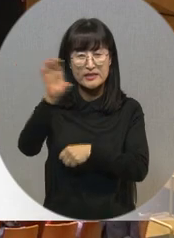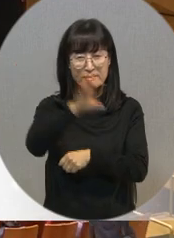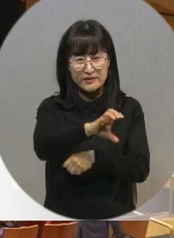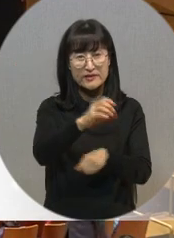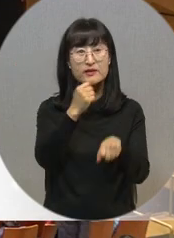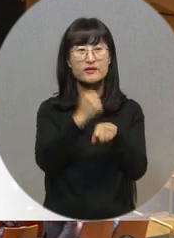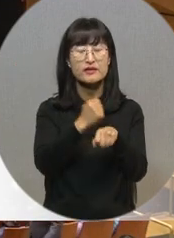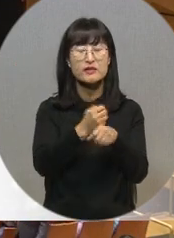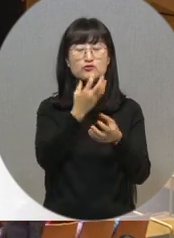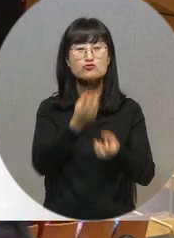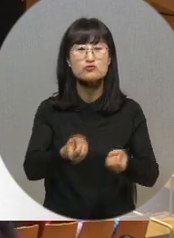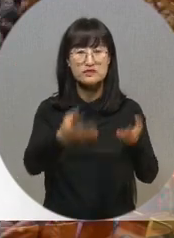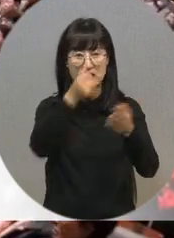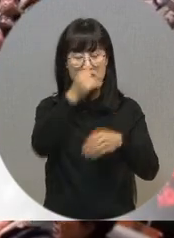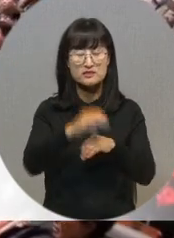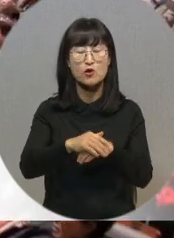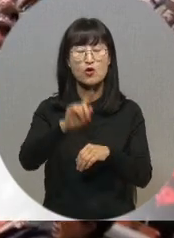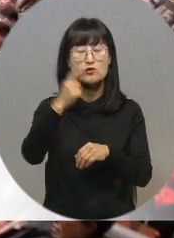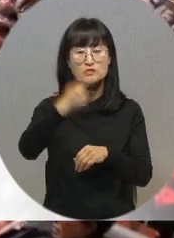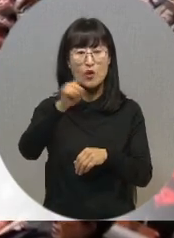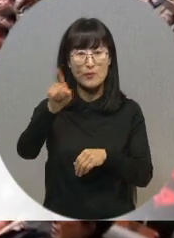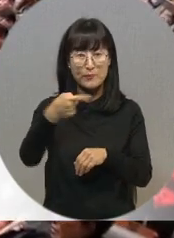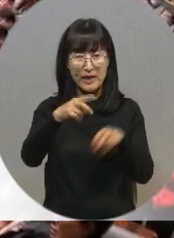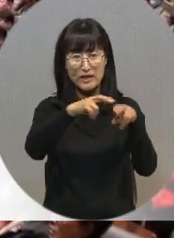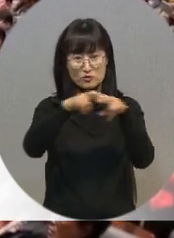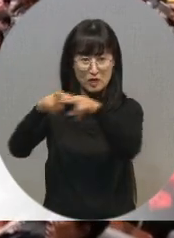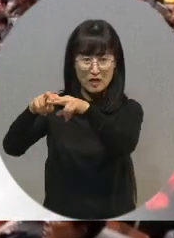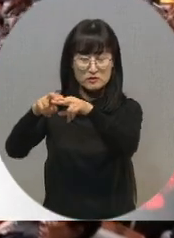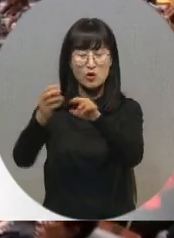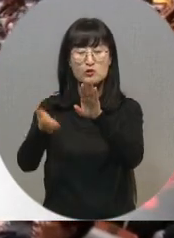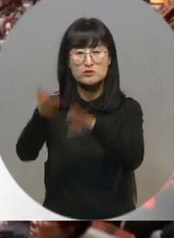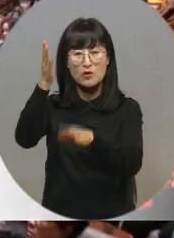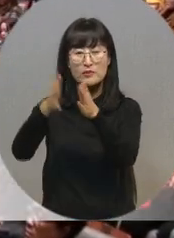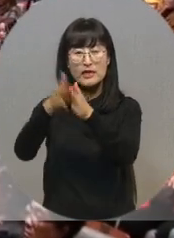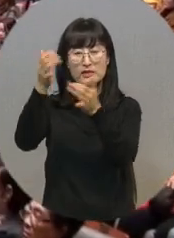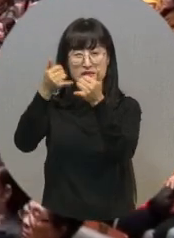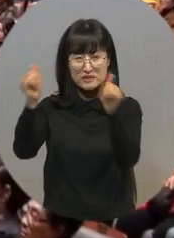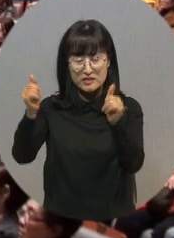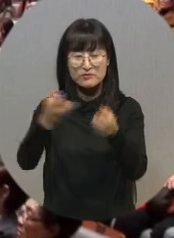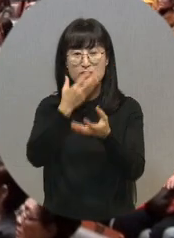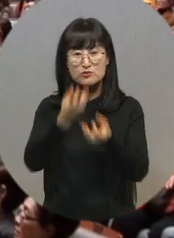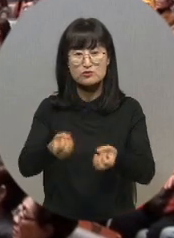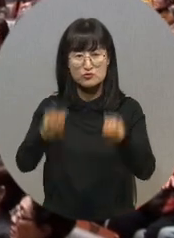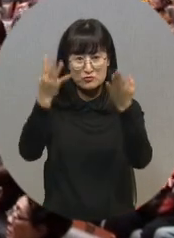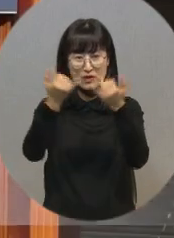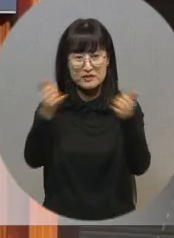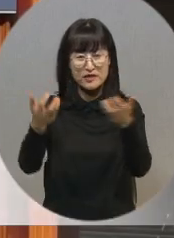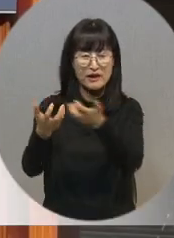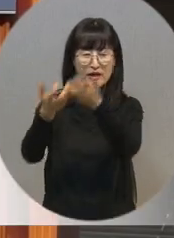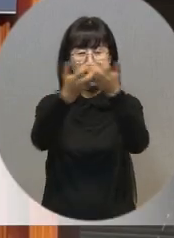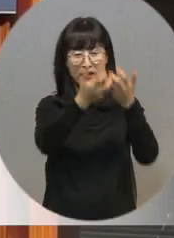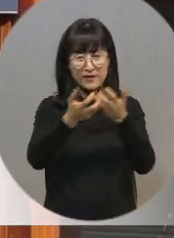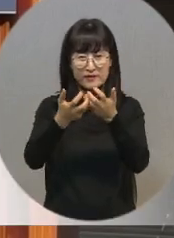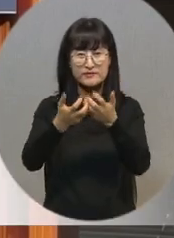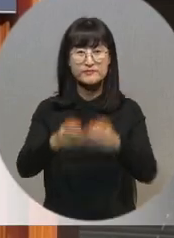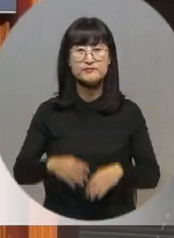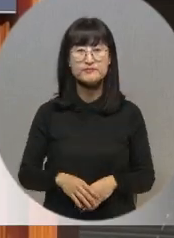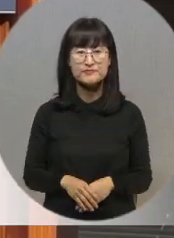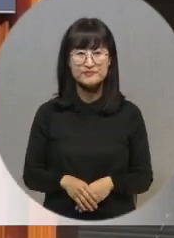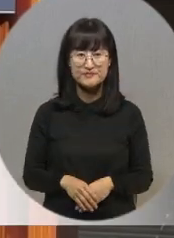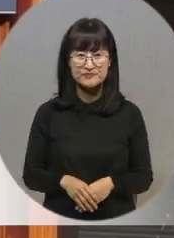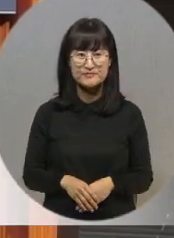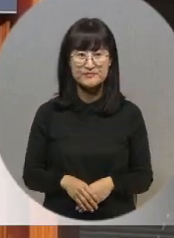행사장 1100석의 좌석은 선배 시민 어르신과 축가객으로 만석입니다. 큰